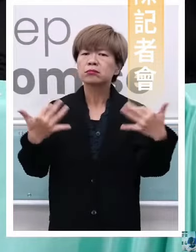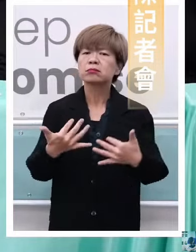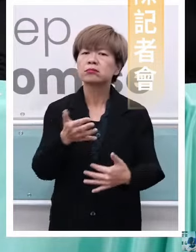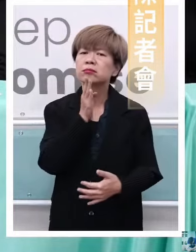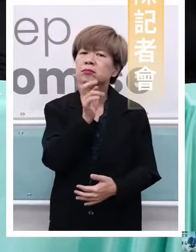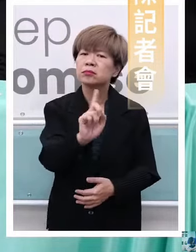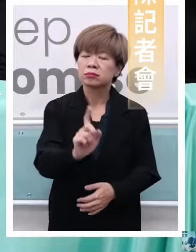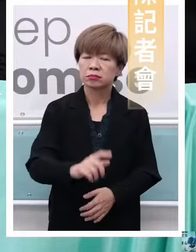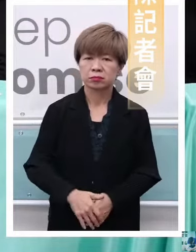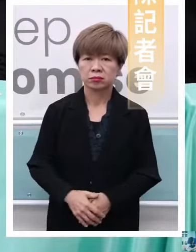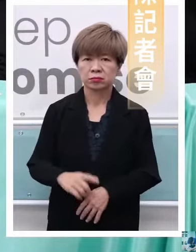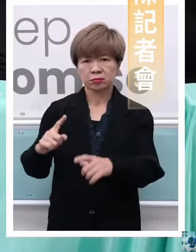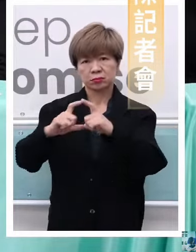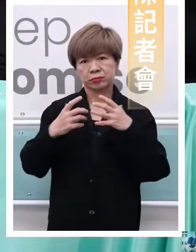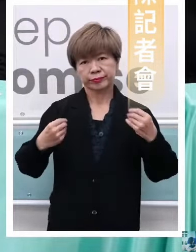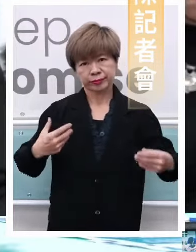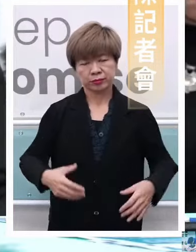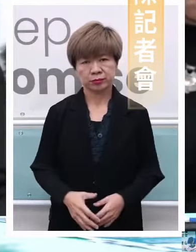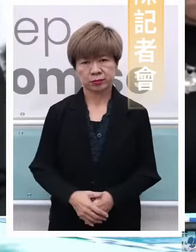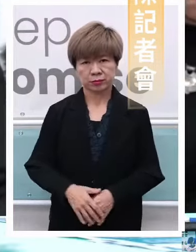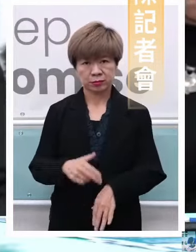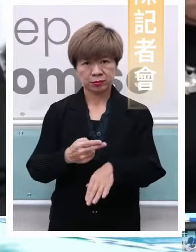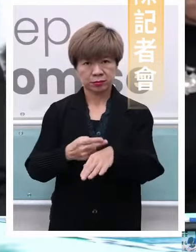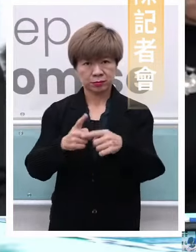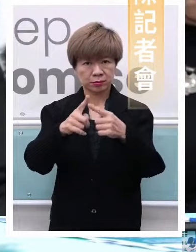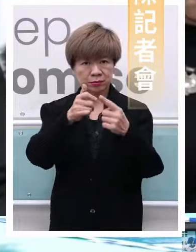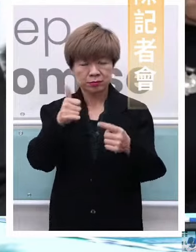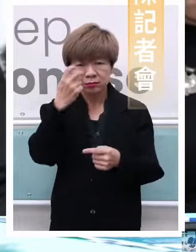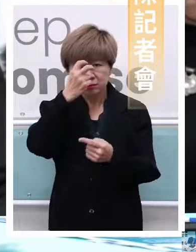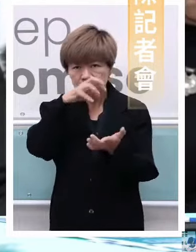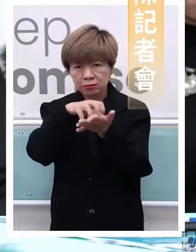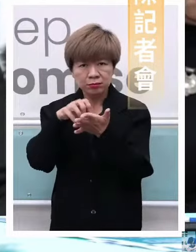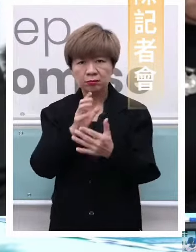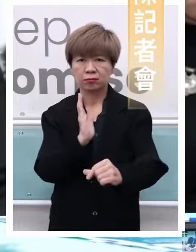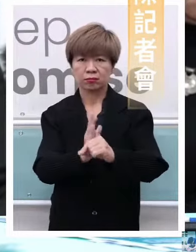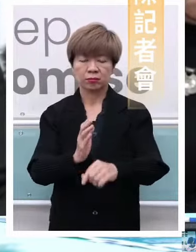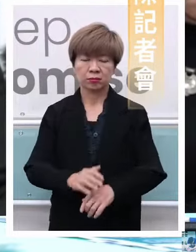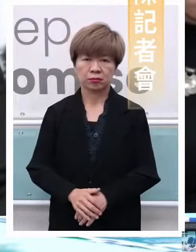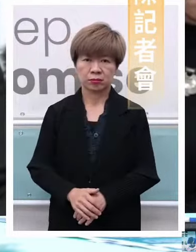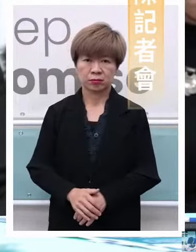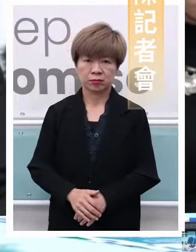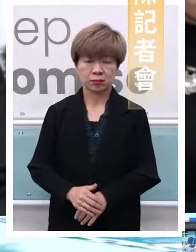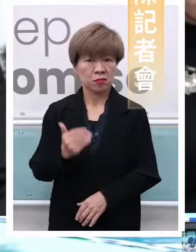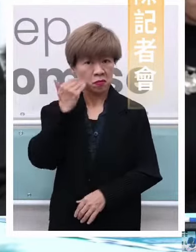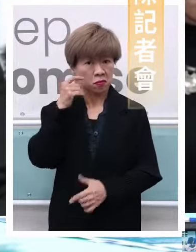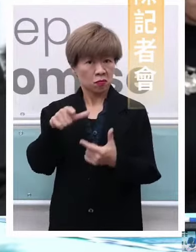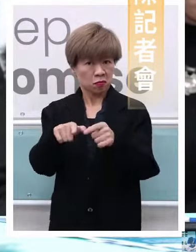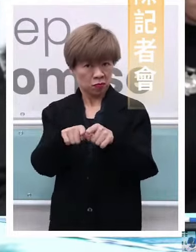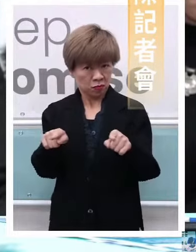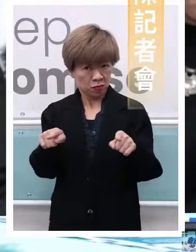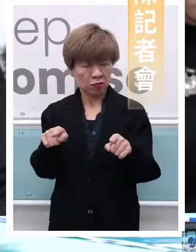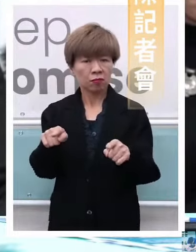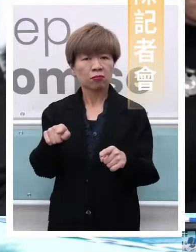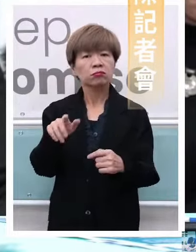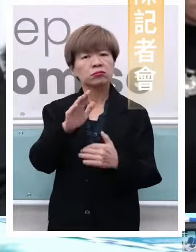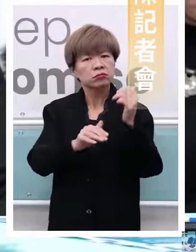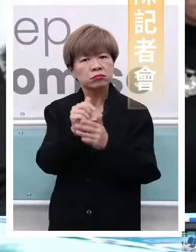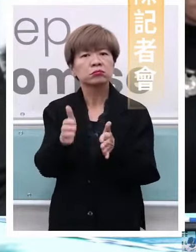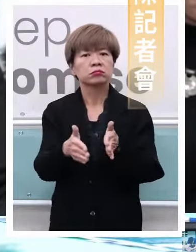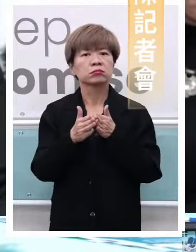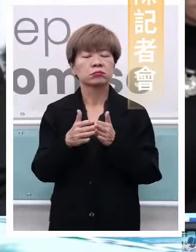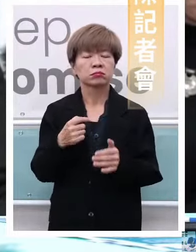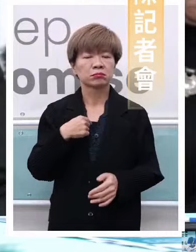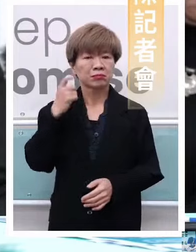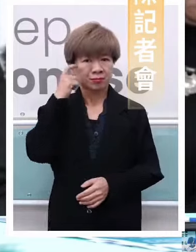么？他告诉我还不清楚，技术人员还在查证。所以如果基于一个公平还有互相理解的原则的话，